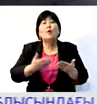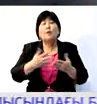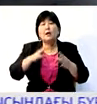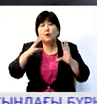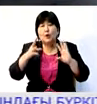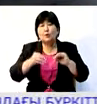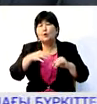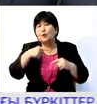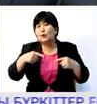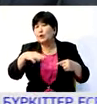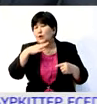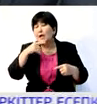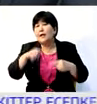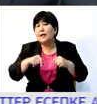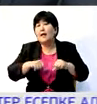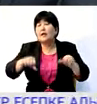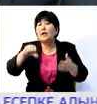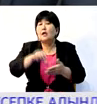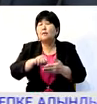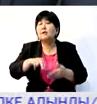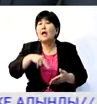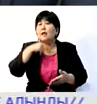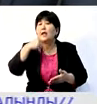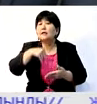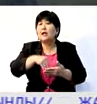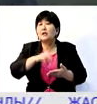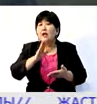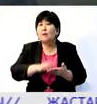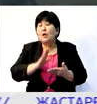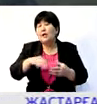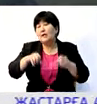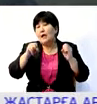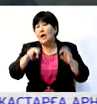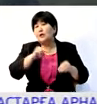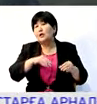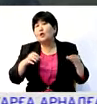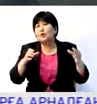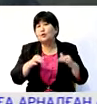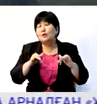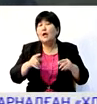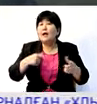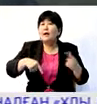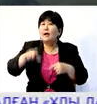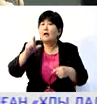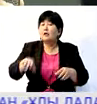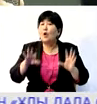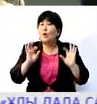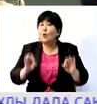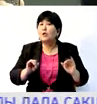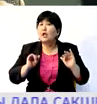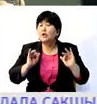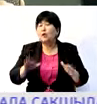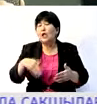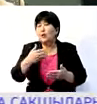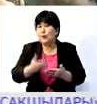түйінді тұстары көп, сондықтан кеңес мүшелерінің назарында болмақ. Және арнайы жұмысшы тобы құрылып, кәсіпкер үшін оңтайлы жолдарын